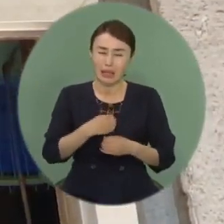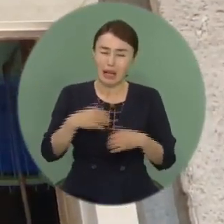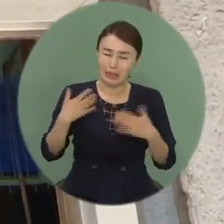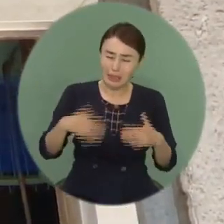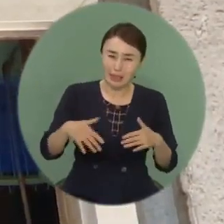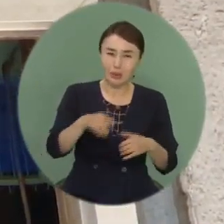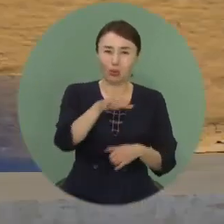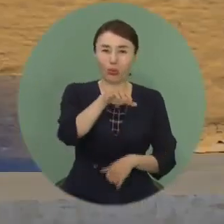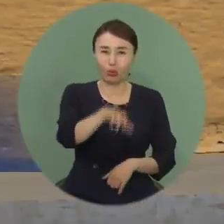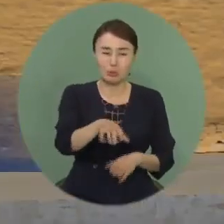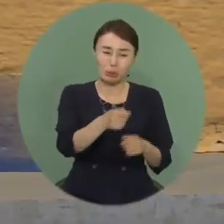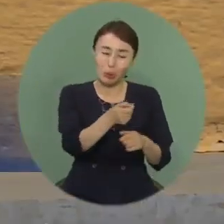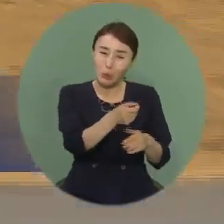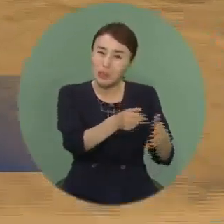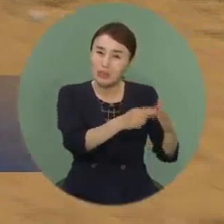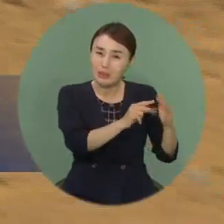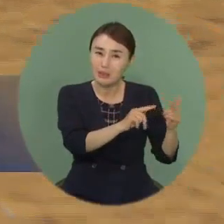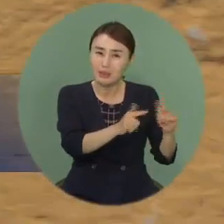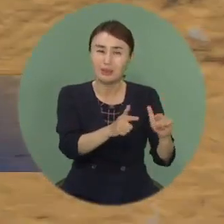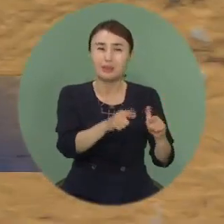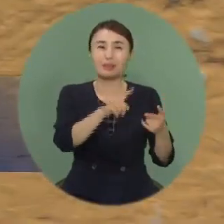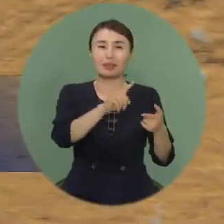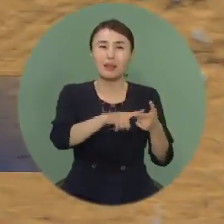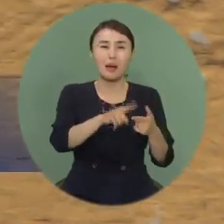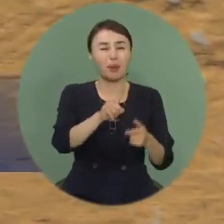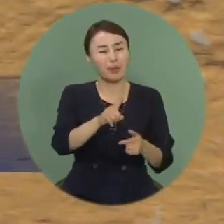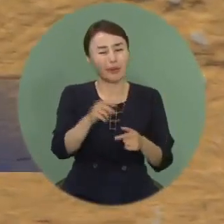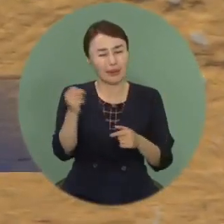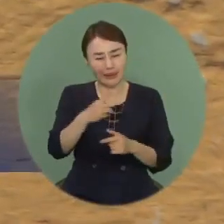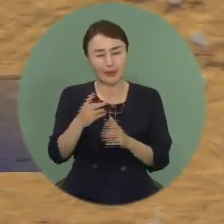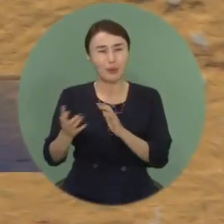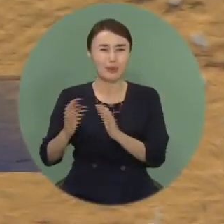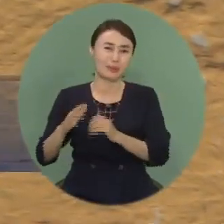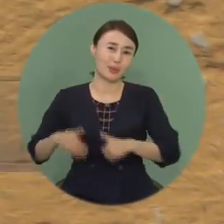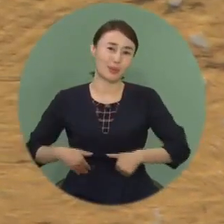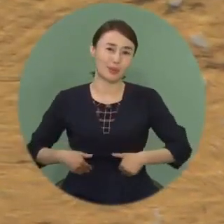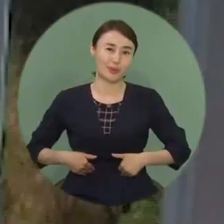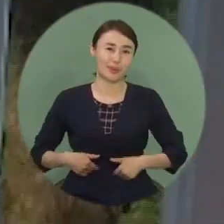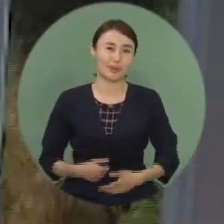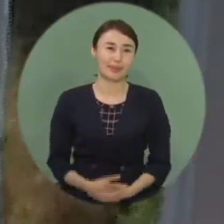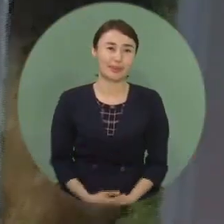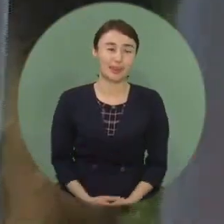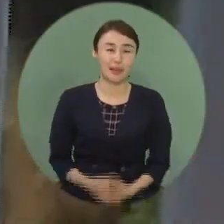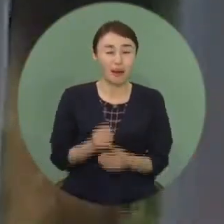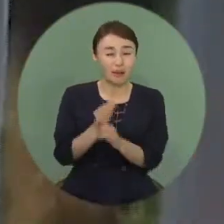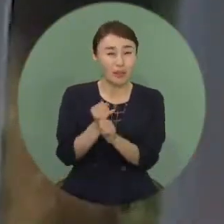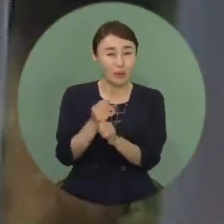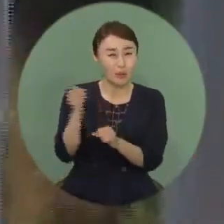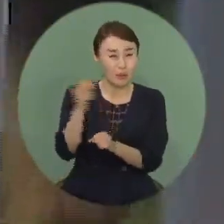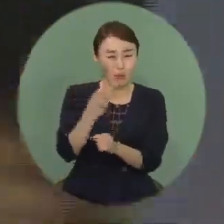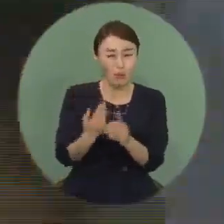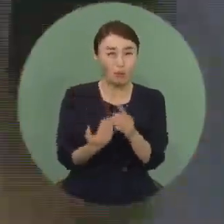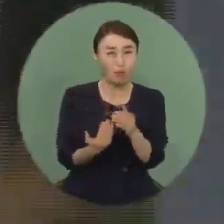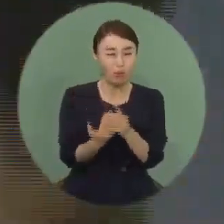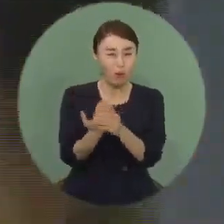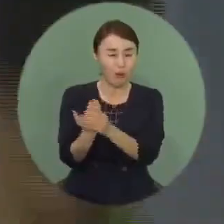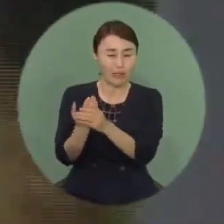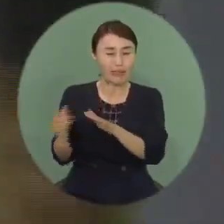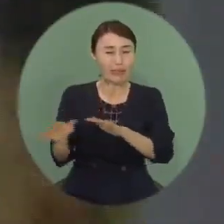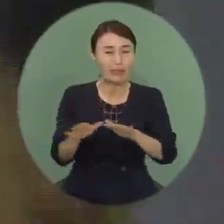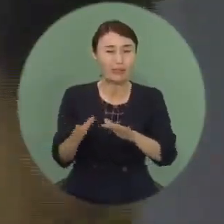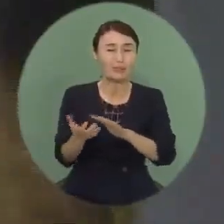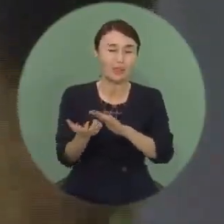항상 문제가 되니까 이런 것들에 대해서 우리가 한번 좀 논의를 해야 될 것 같아요 언제 다시 일어날지 모르는 지진에